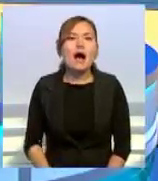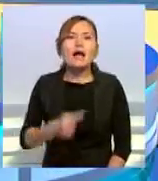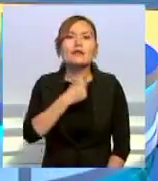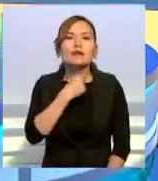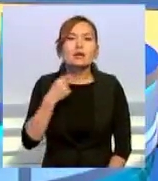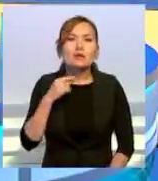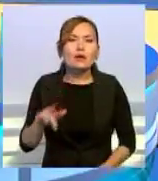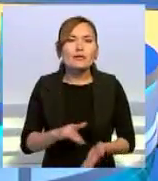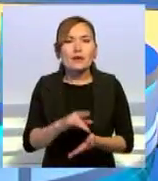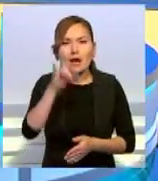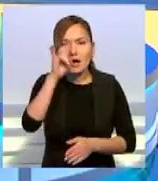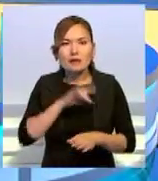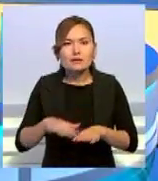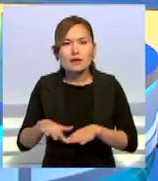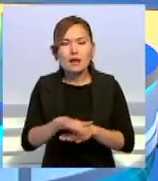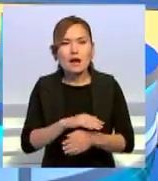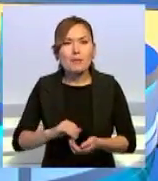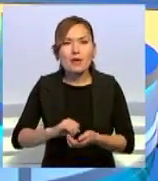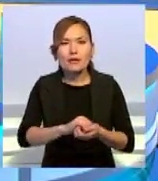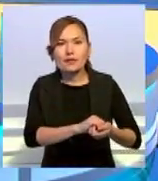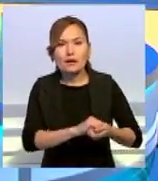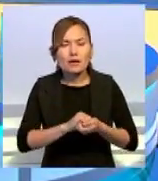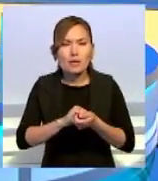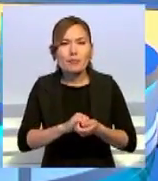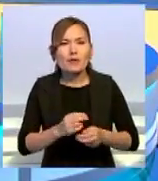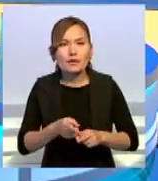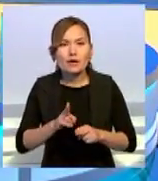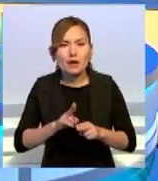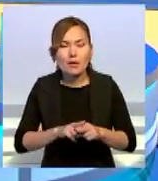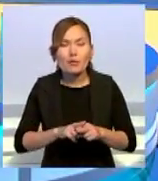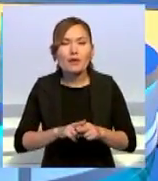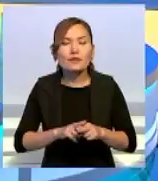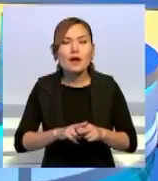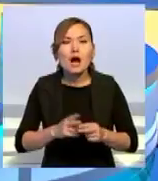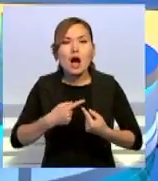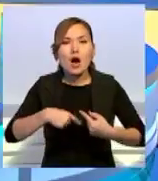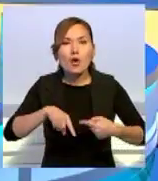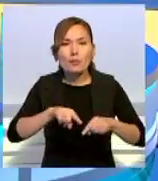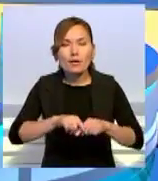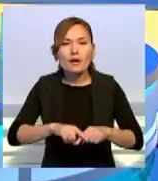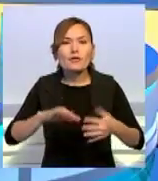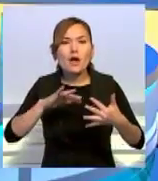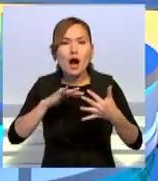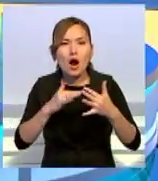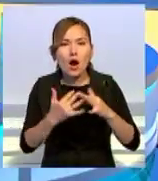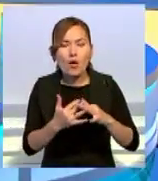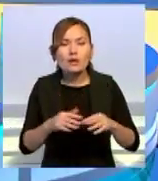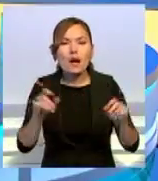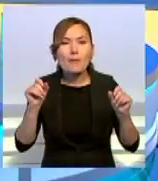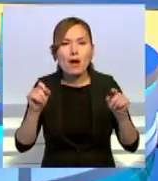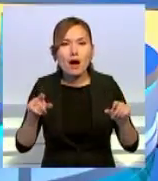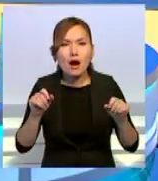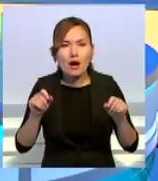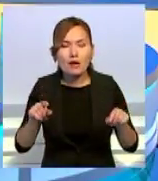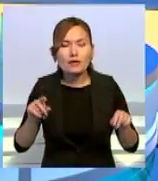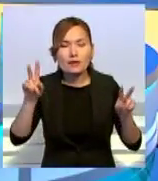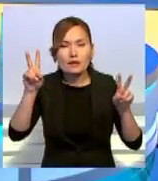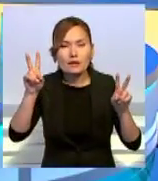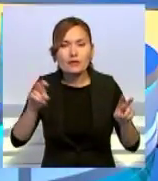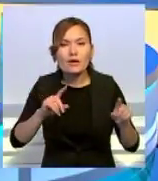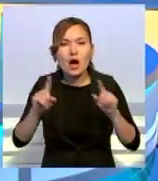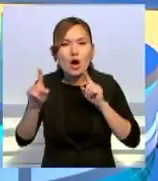Талдықорғанда Қазақстан халқы ассамблеясы жанындағы қоғамдық келісім кеңестерінің «Ауылым алтын қазынам» атты 4-ші облыстық форум